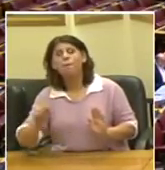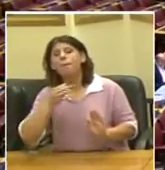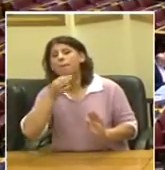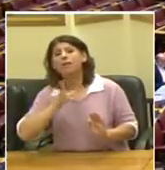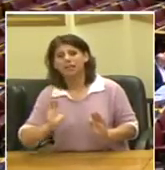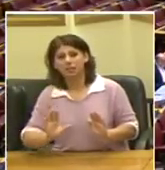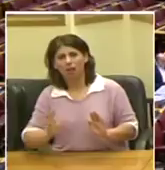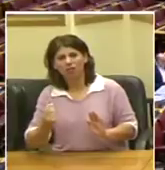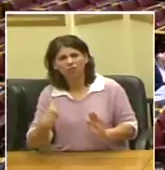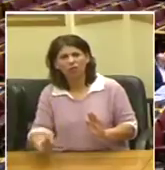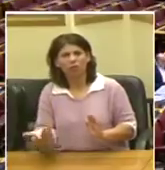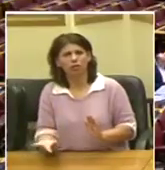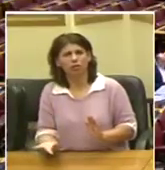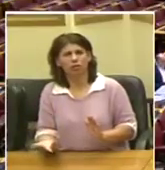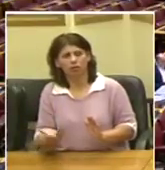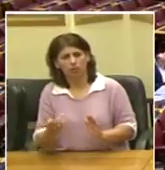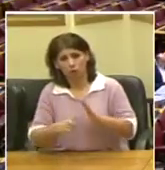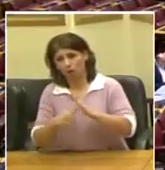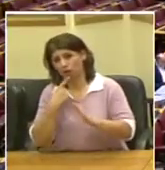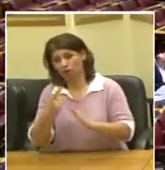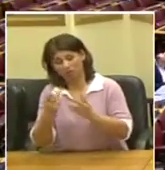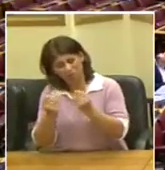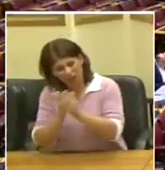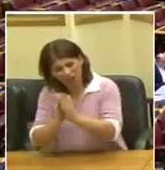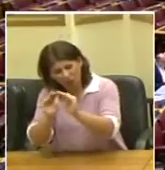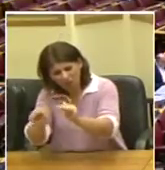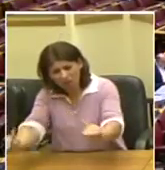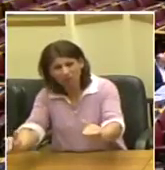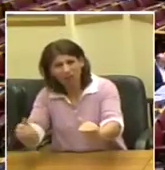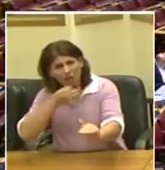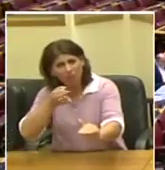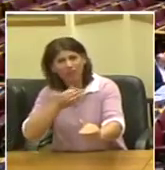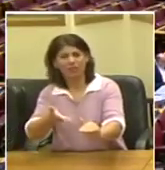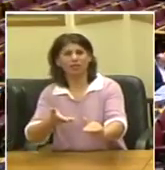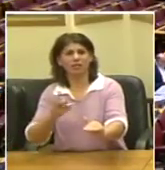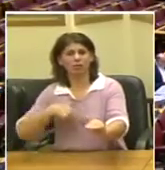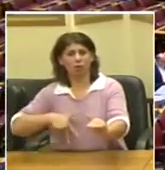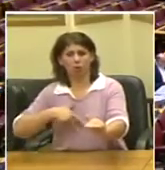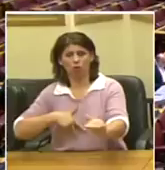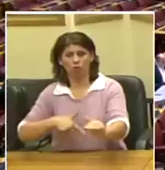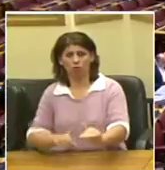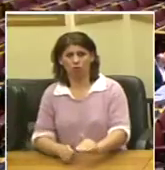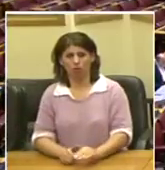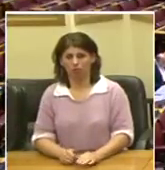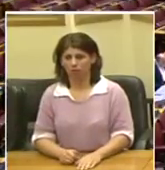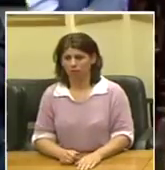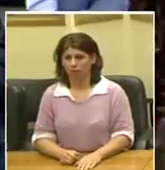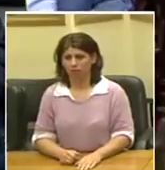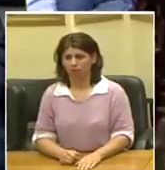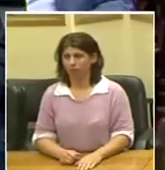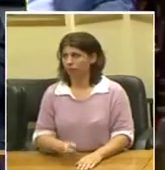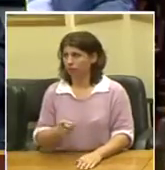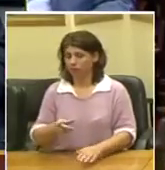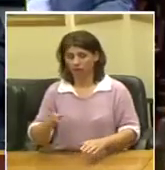αυτό. Σας παρακαλώ. Δεν είναι σωστή συμπεριφορά. Λοιπόν, ελάτε το. Κλείνω, κύριε Πρόεδρε. Παρακαλώ,